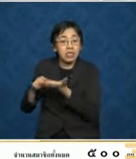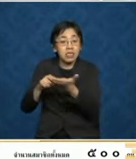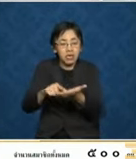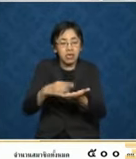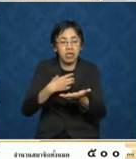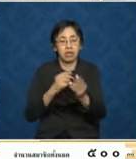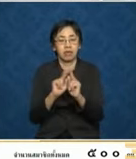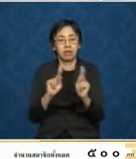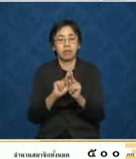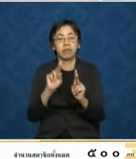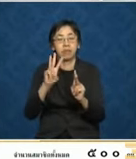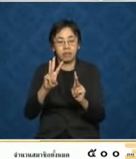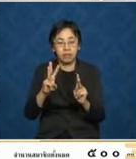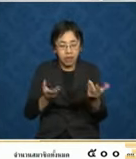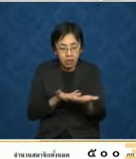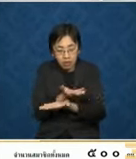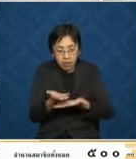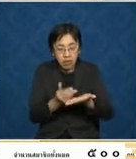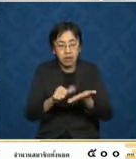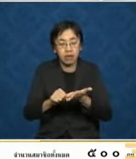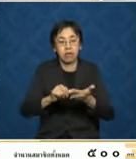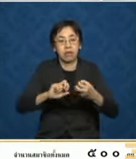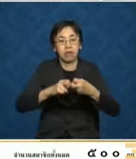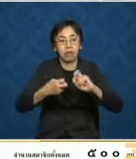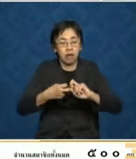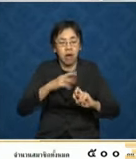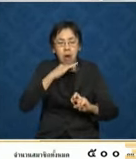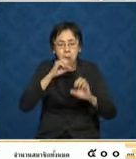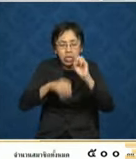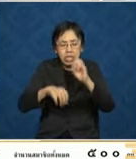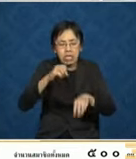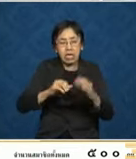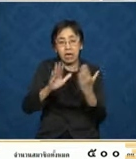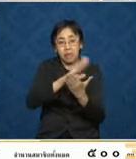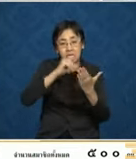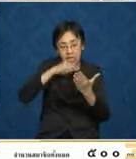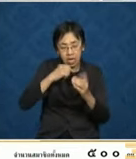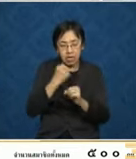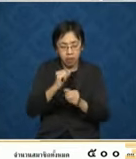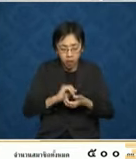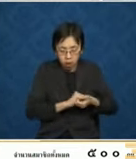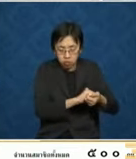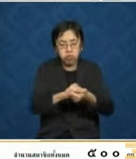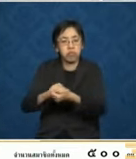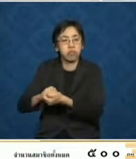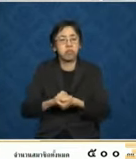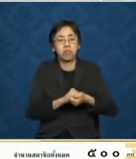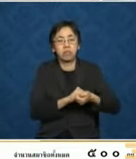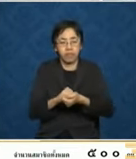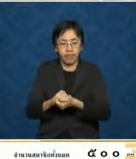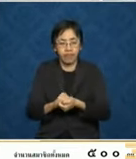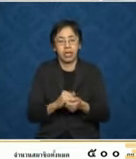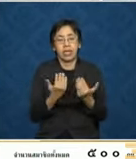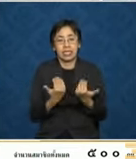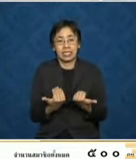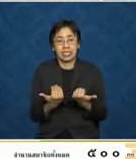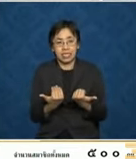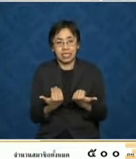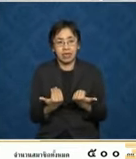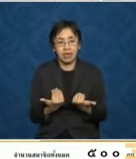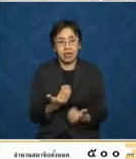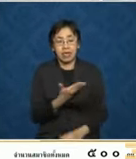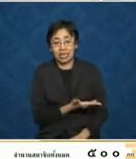รมการวิสามัญศึกษาแก้ไขปัญหาการกำจัดขยะในประเทศไทยอย่างบูรณาการนะครับในทุกๆประเภทแต่ตอนนี้เนี่ยเมื่อสักครู่นี้ท่านวิย